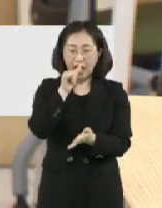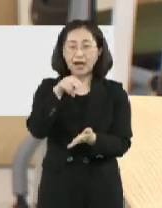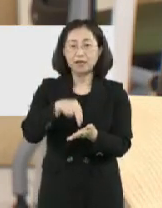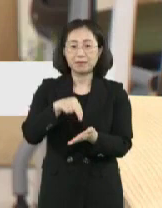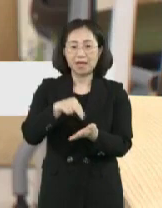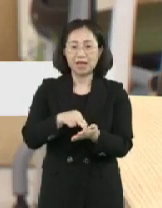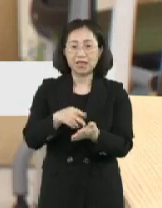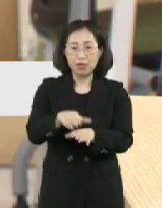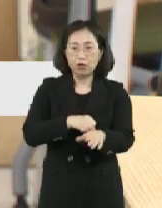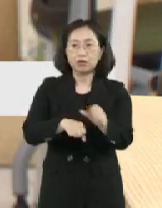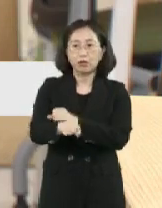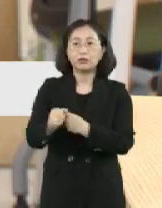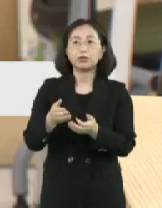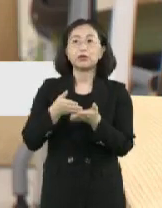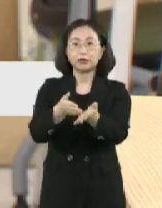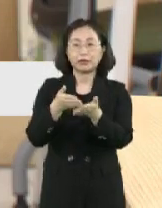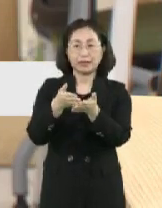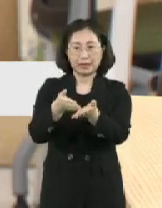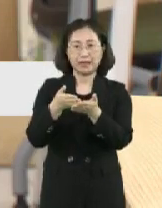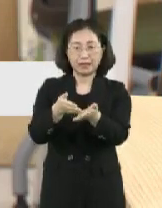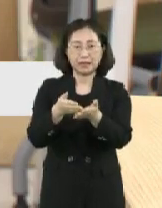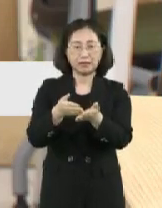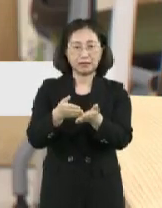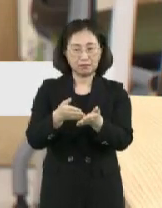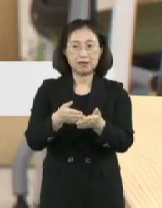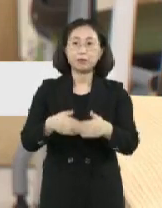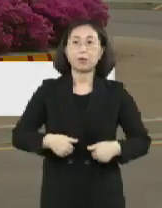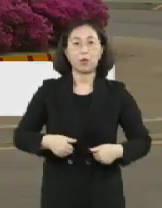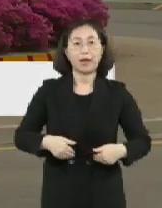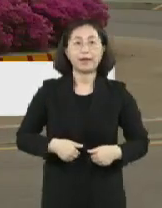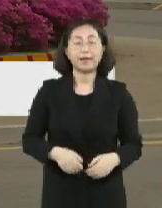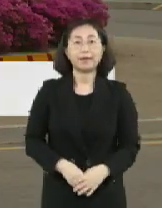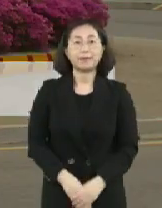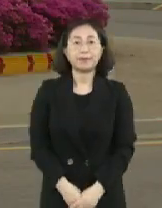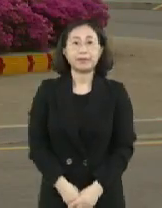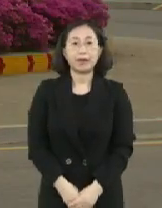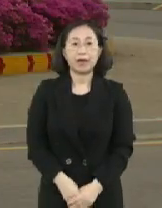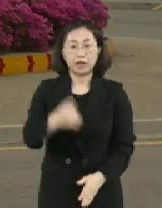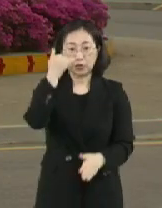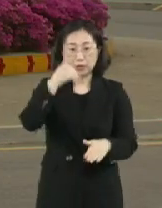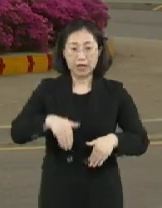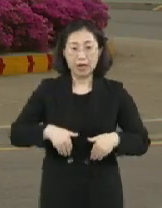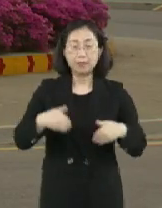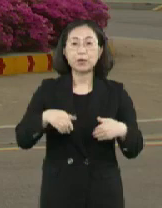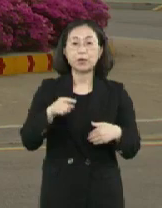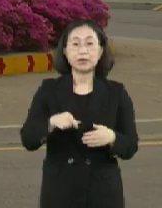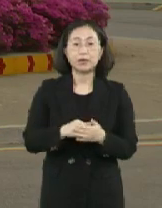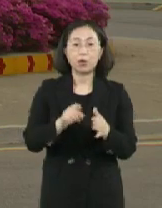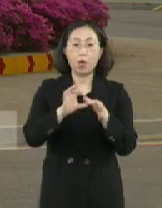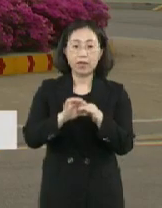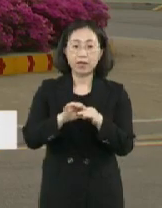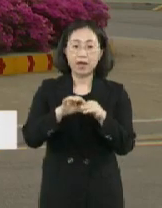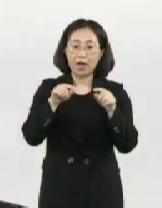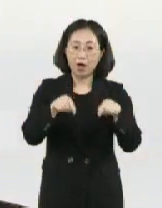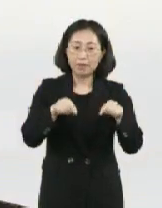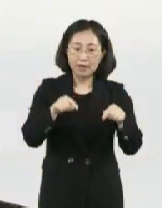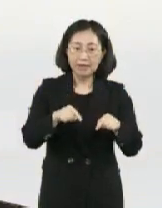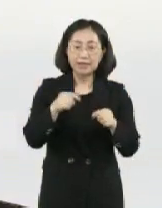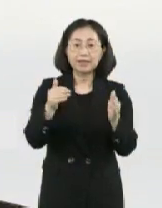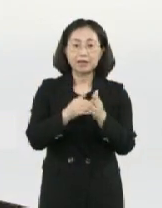입장을 심의위원회 전에 말할 수 있는 게 아닌가라고. 충남도는 관계기관 협의를 마무리한